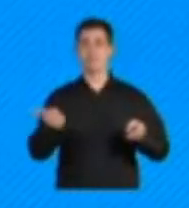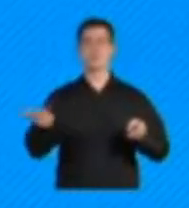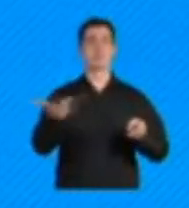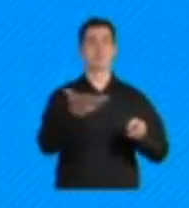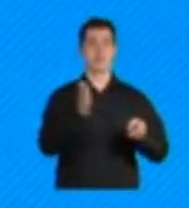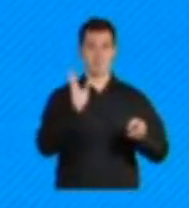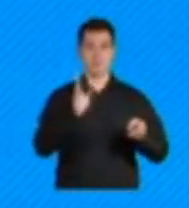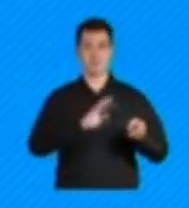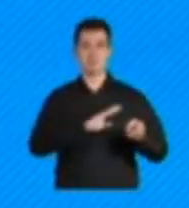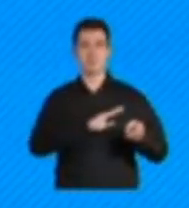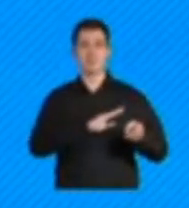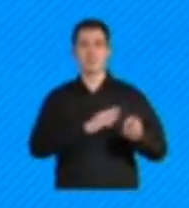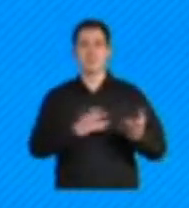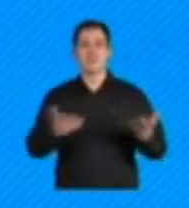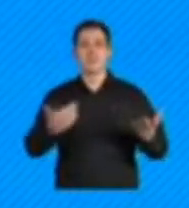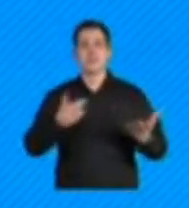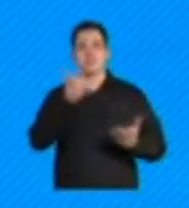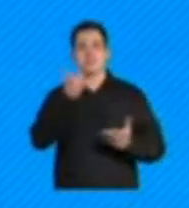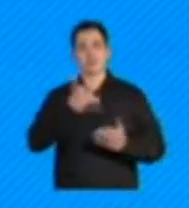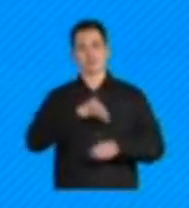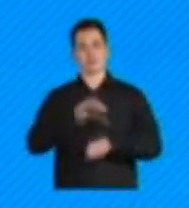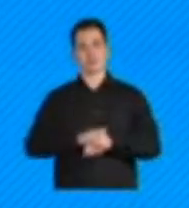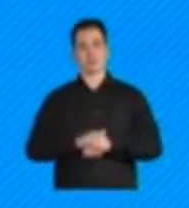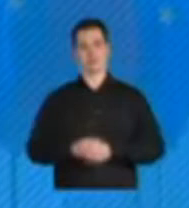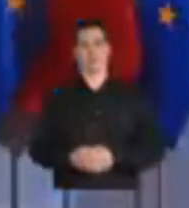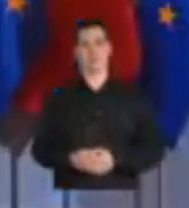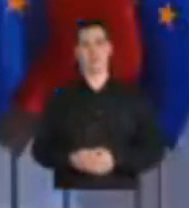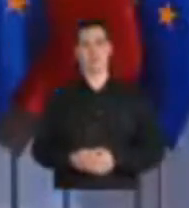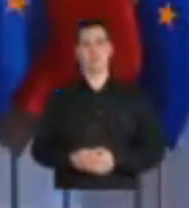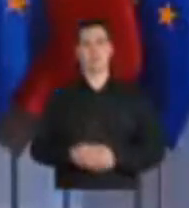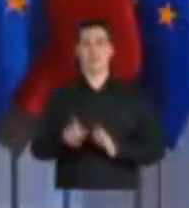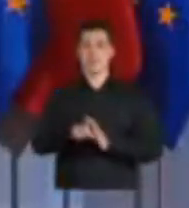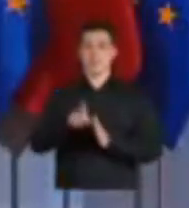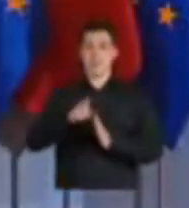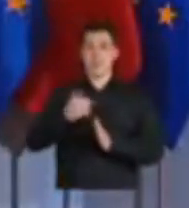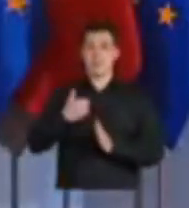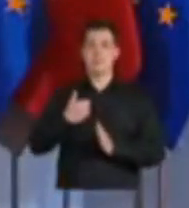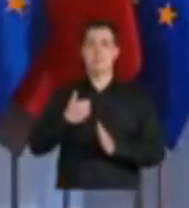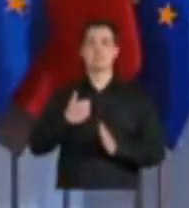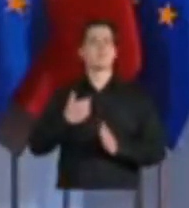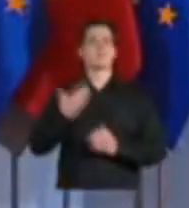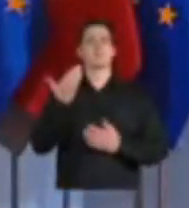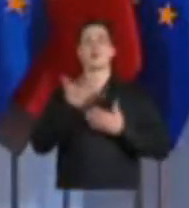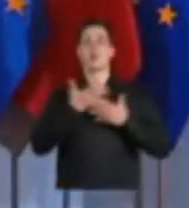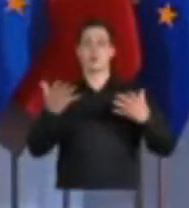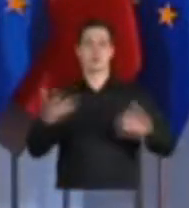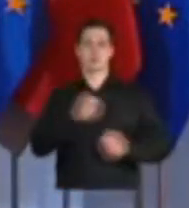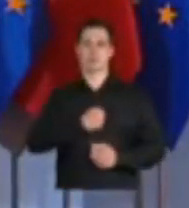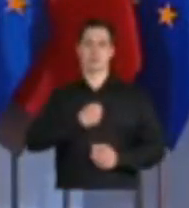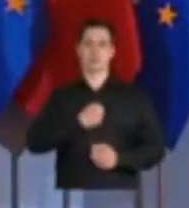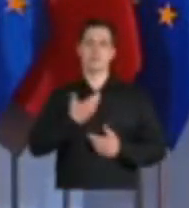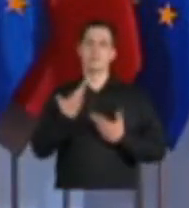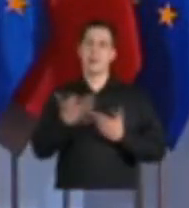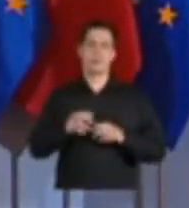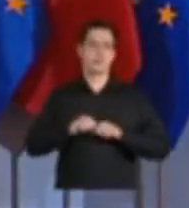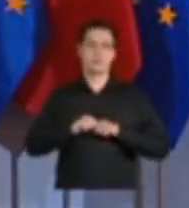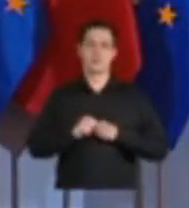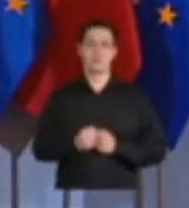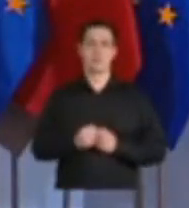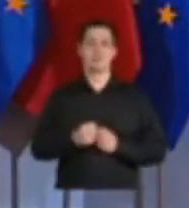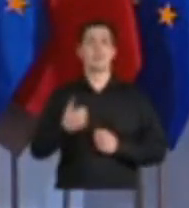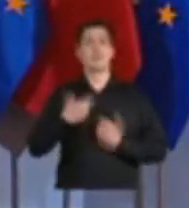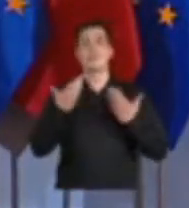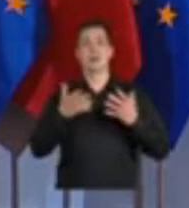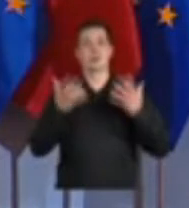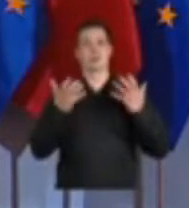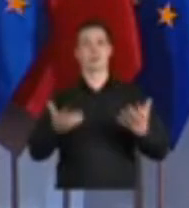osób poniosło śmierć. Dla mnie to ogromny smutek i przygnębienie, bo też bardzo